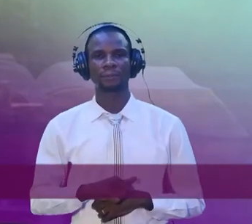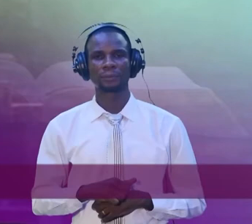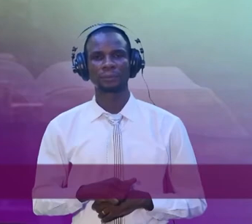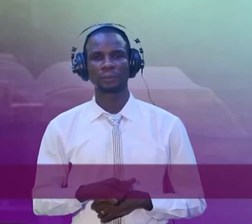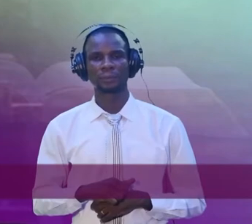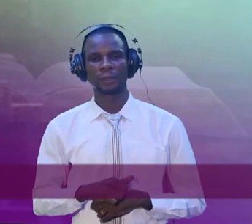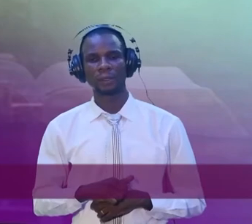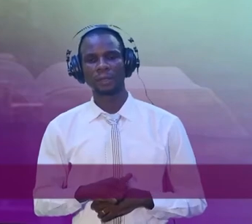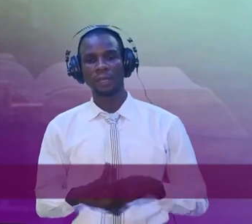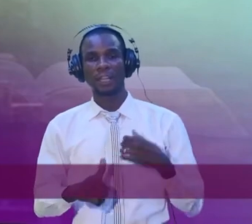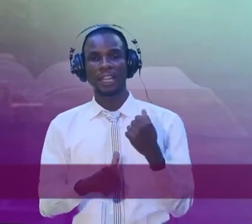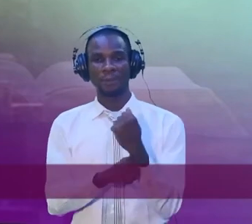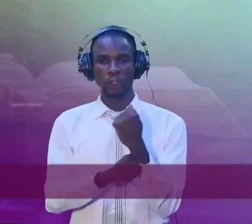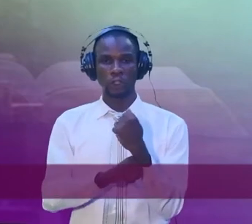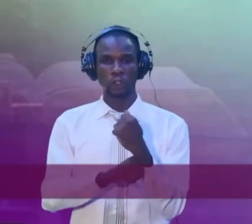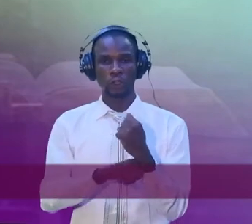walio hai, zinatoka wapi?